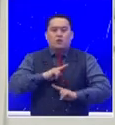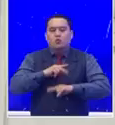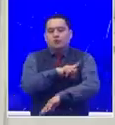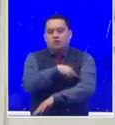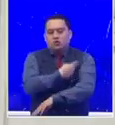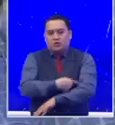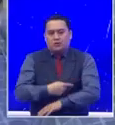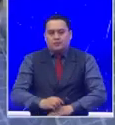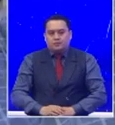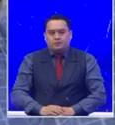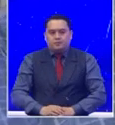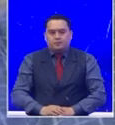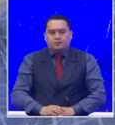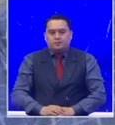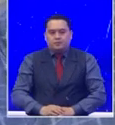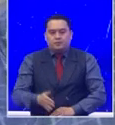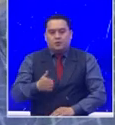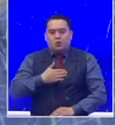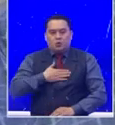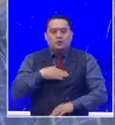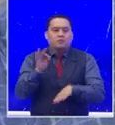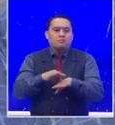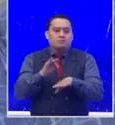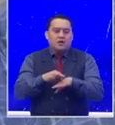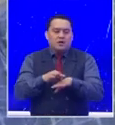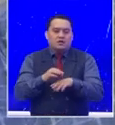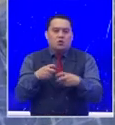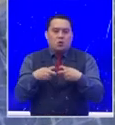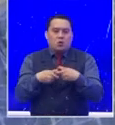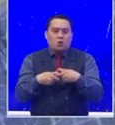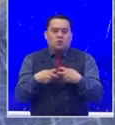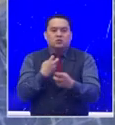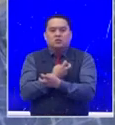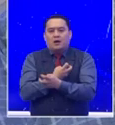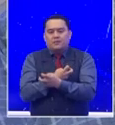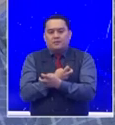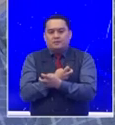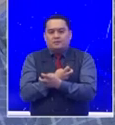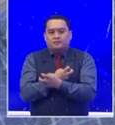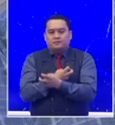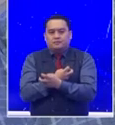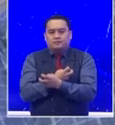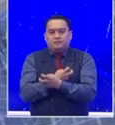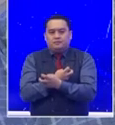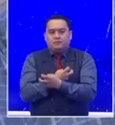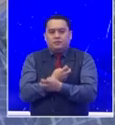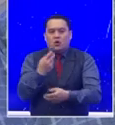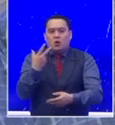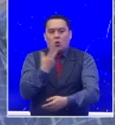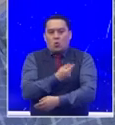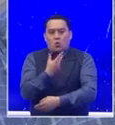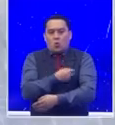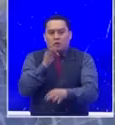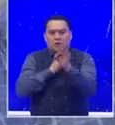врачей. Много лет болел этим артрозом. Это, уколы, таблетки не